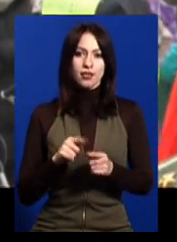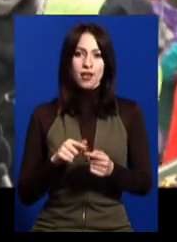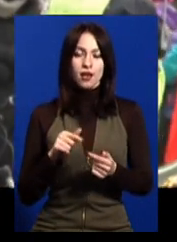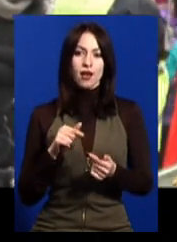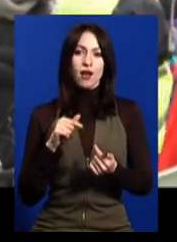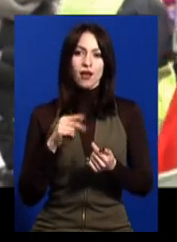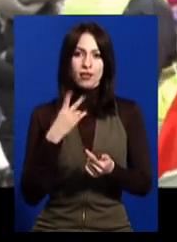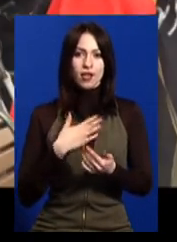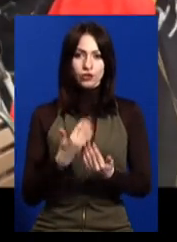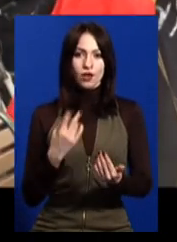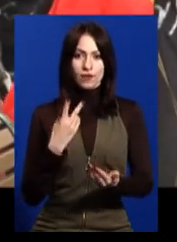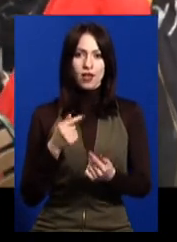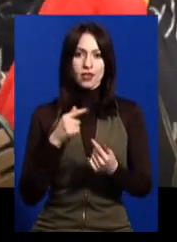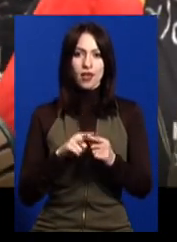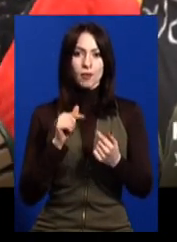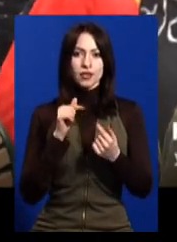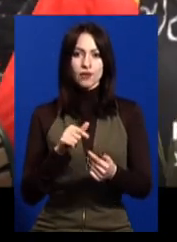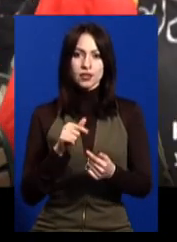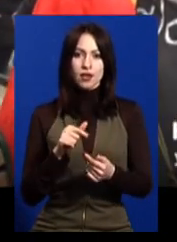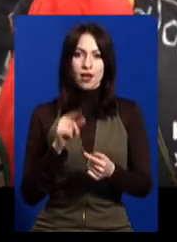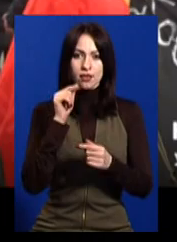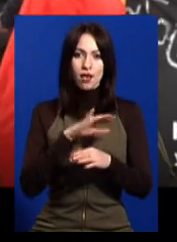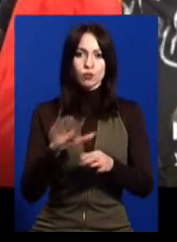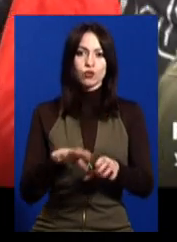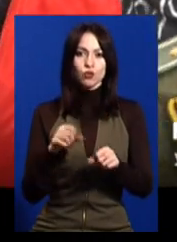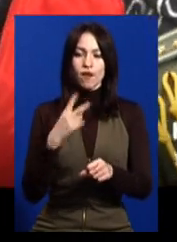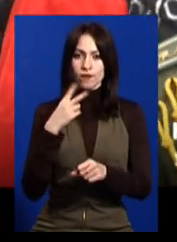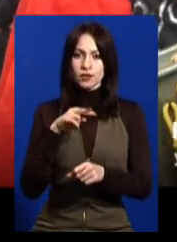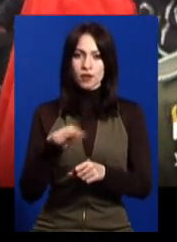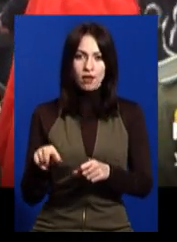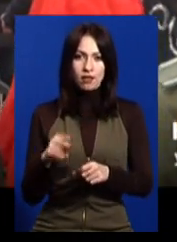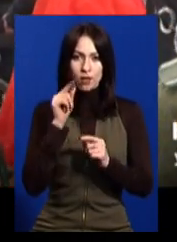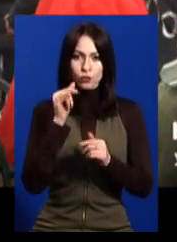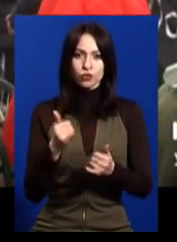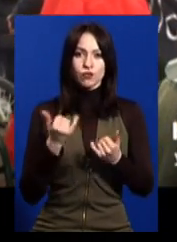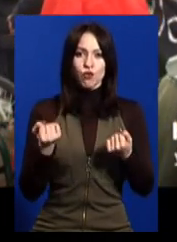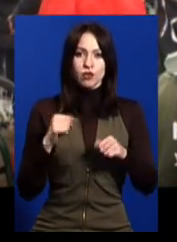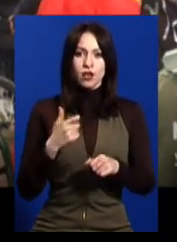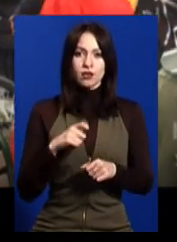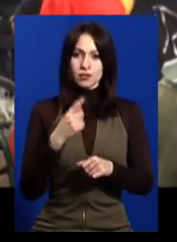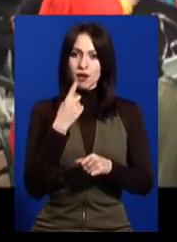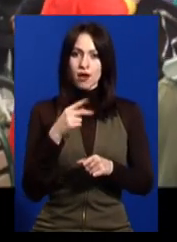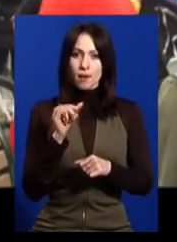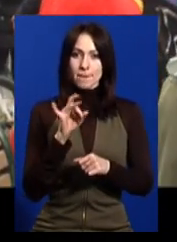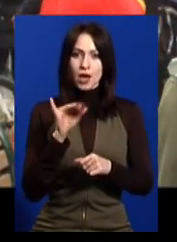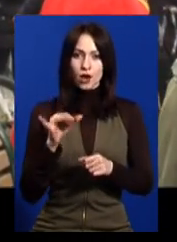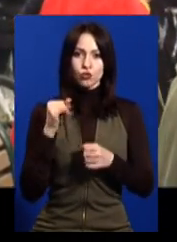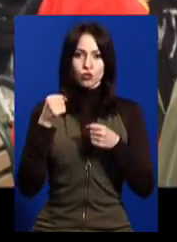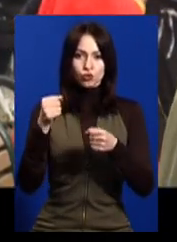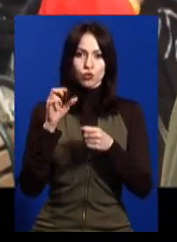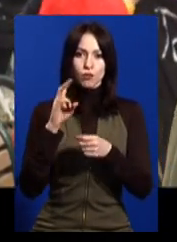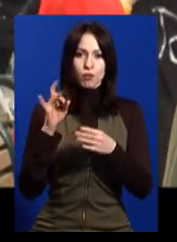Наша вистава – це протиставлення патріархальній точці зору. Чоловіки сьогодні одягли на себе червону паранджу і несуть банер з